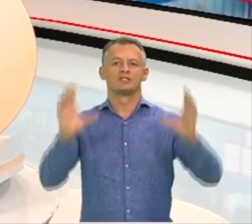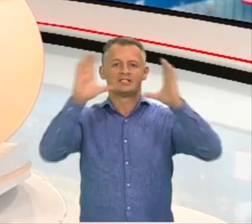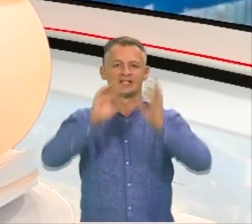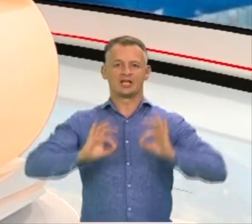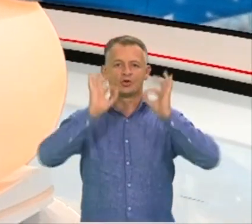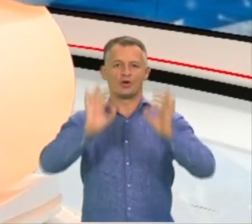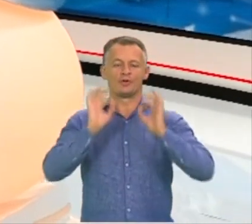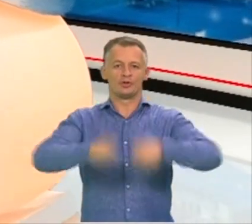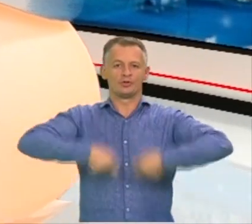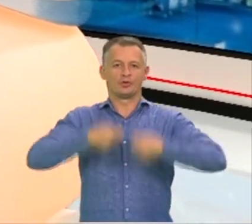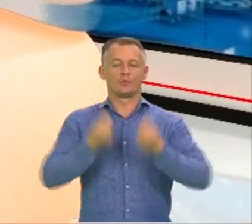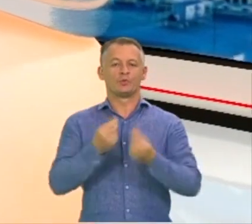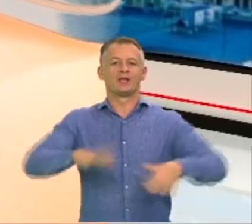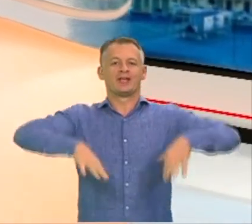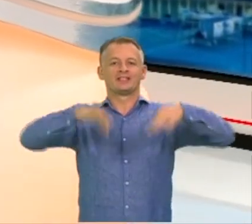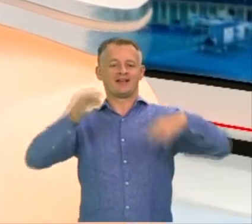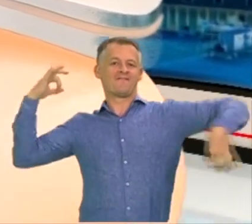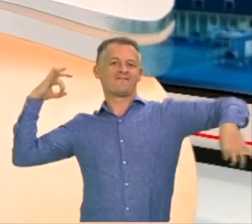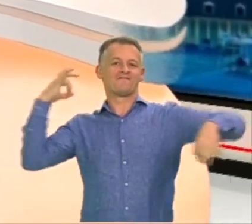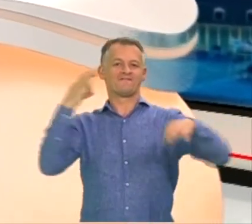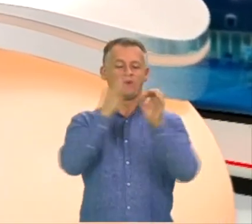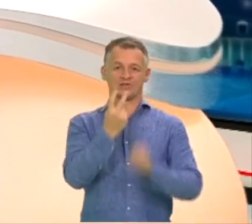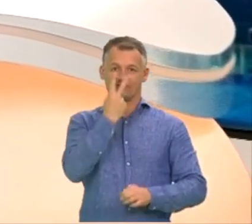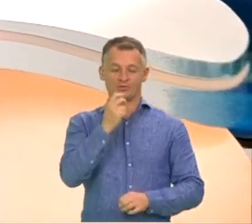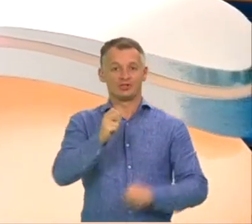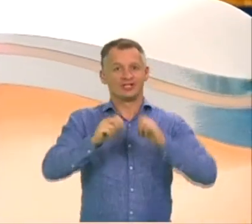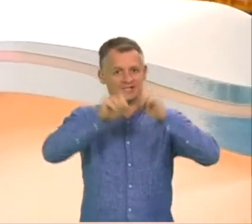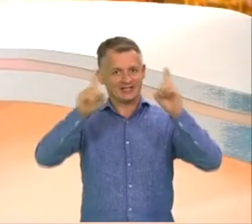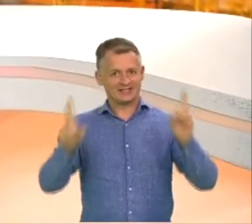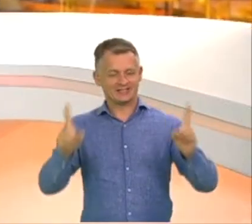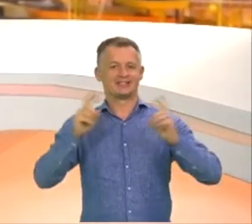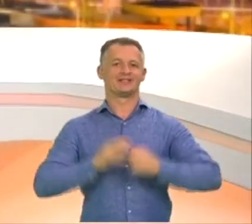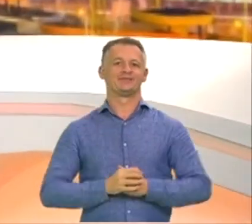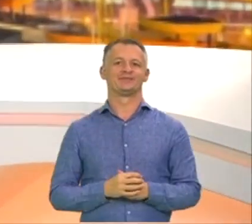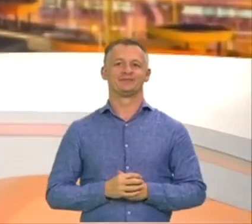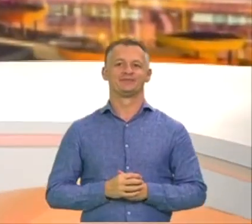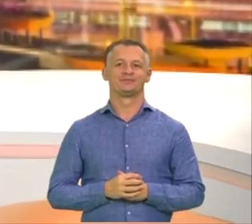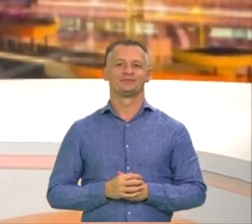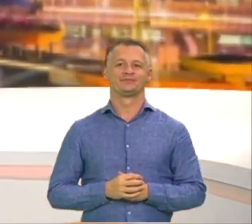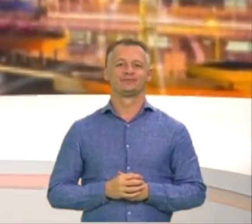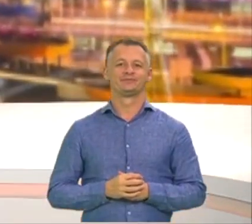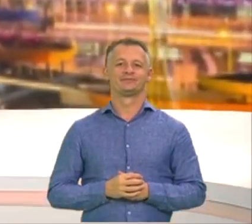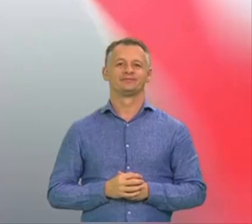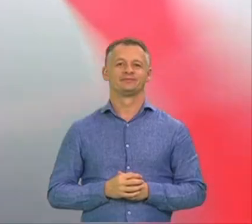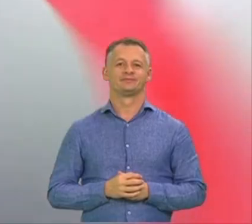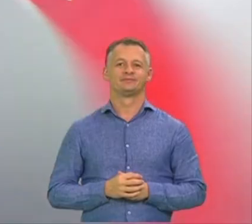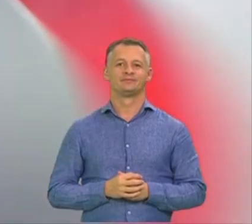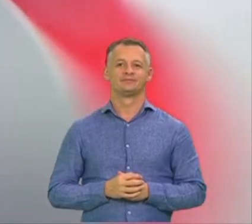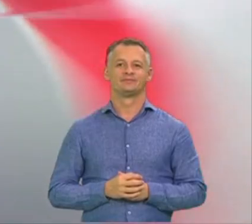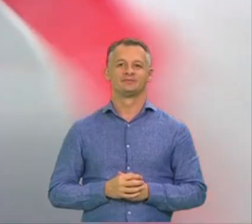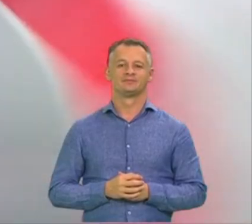Bună seara, doamnelor și domnilor, sunt Ioana Maria Moldovan, bun găsit la Focus. Iată care sunt cele mai importante știri ale zilei.